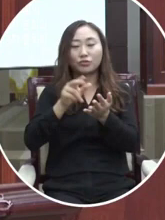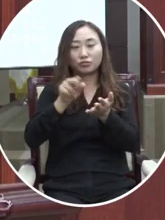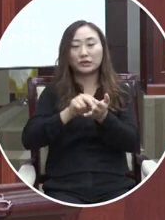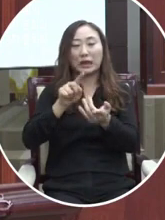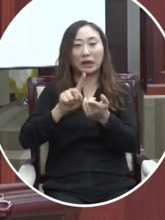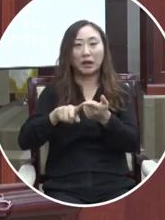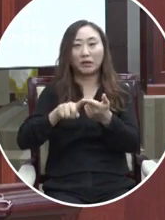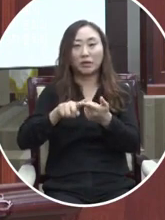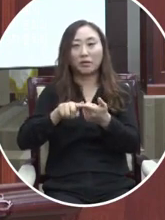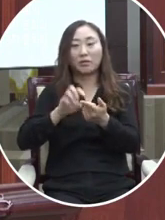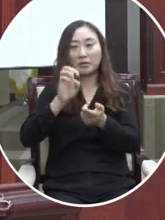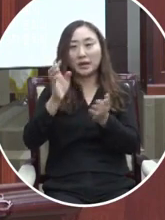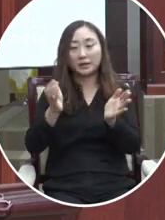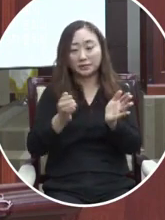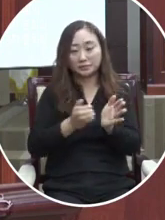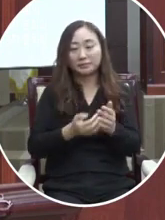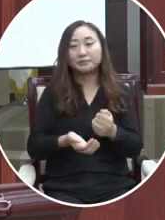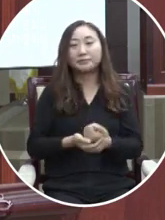지적하였습니다.